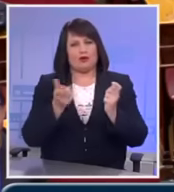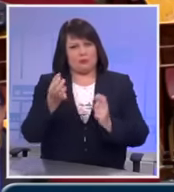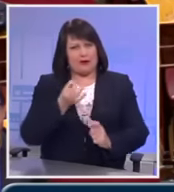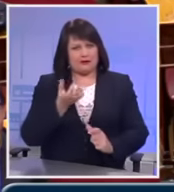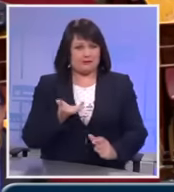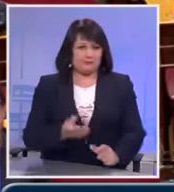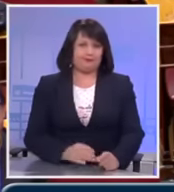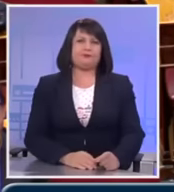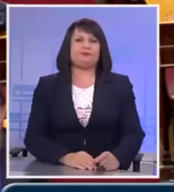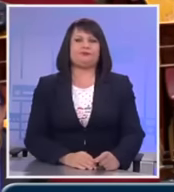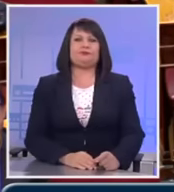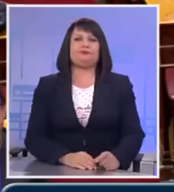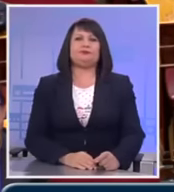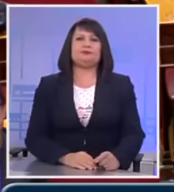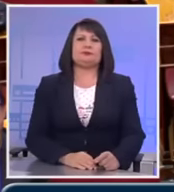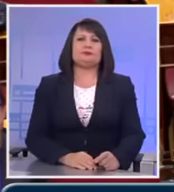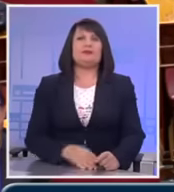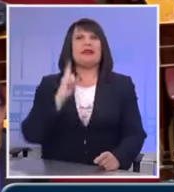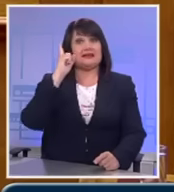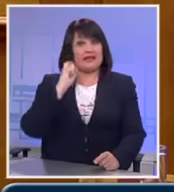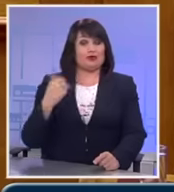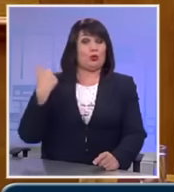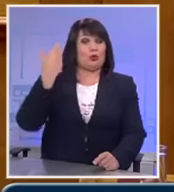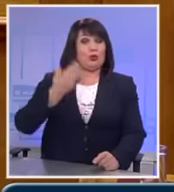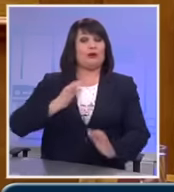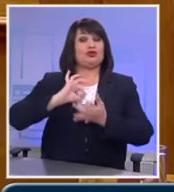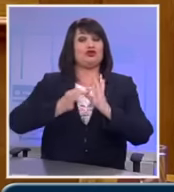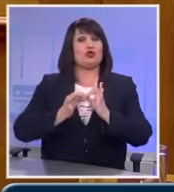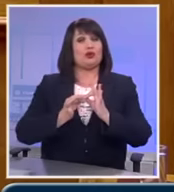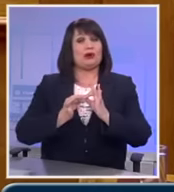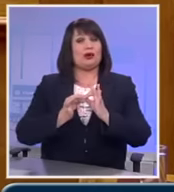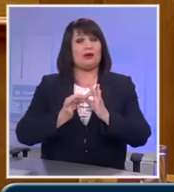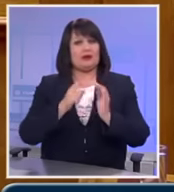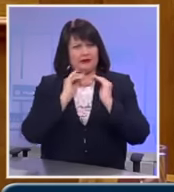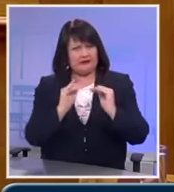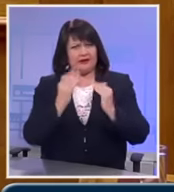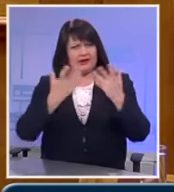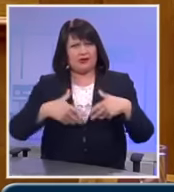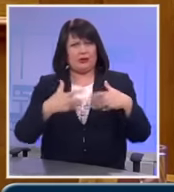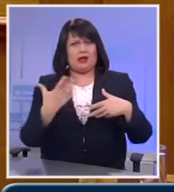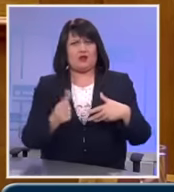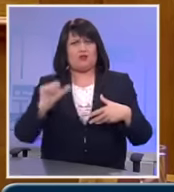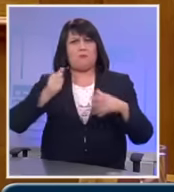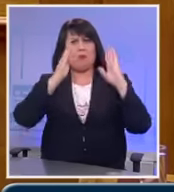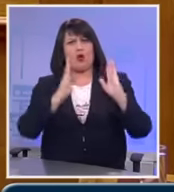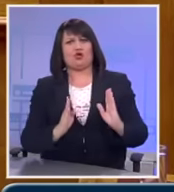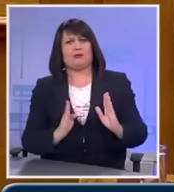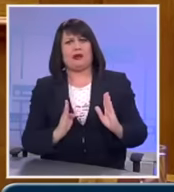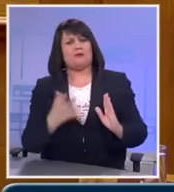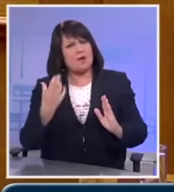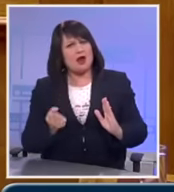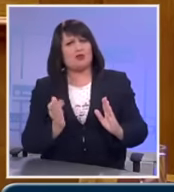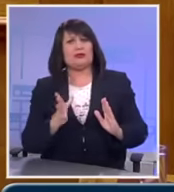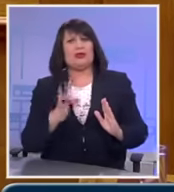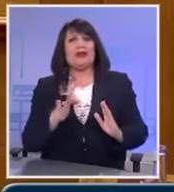σχολεία ξέρετε τα ιστορικά πρότυπα σχολεία συνεχίζουν να λειτουργούν εμείς θέλουμε να δώσουμε το